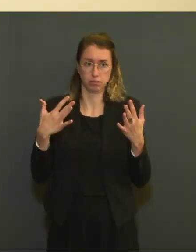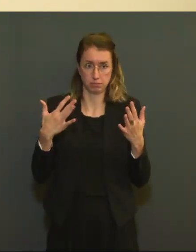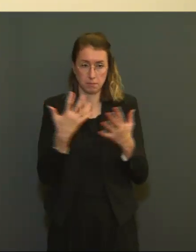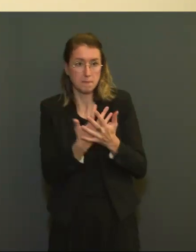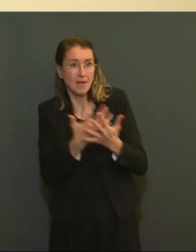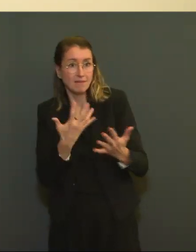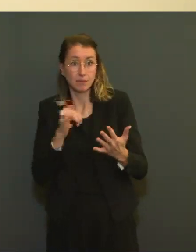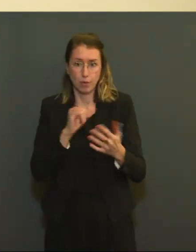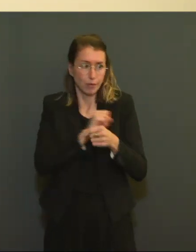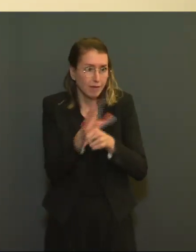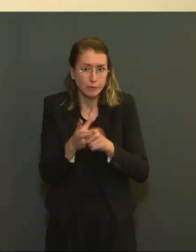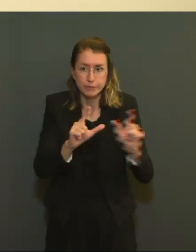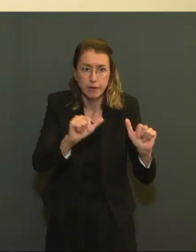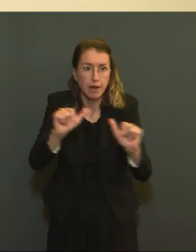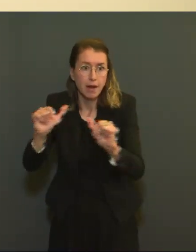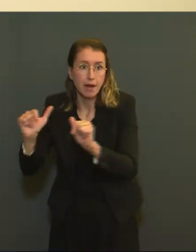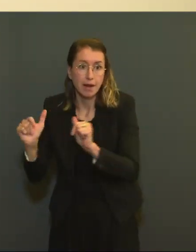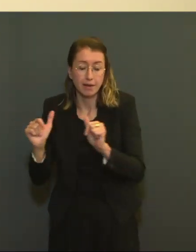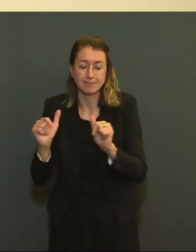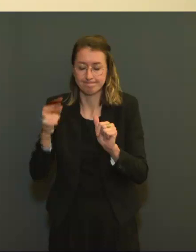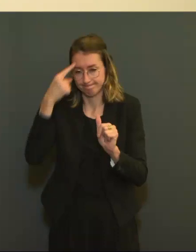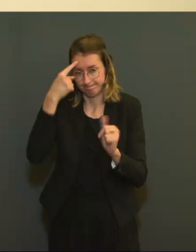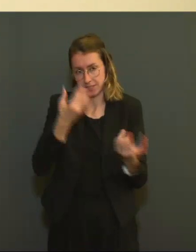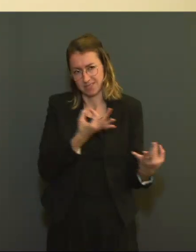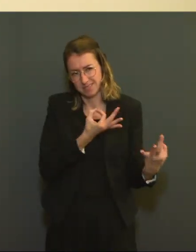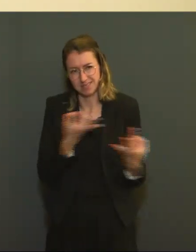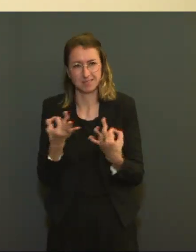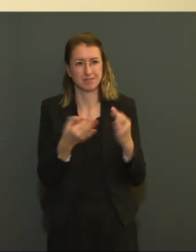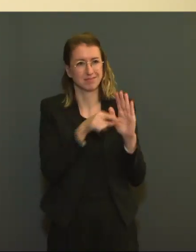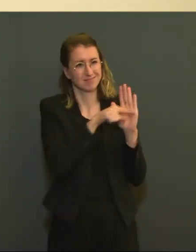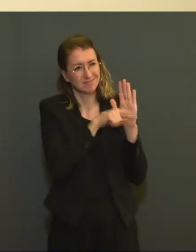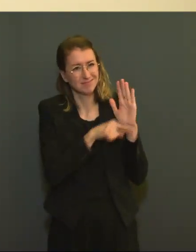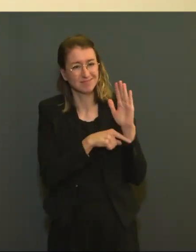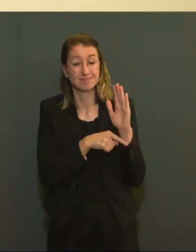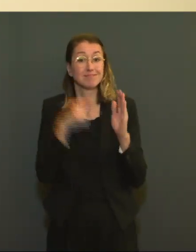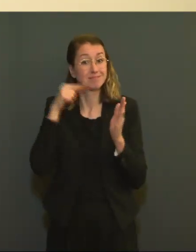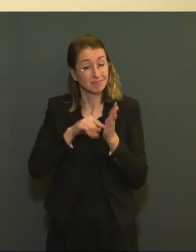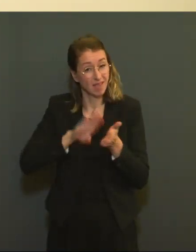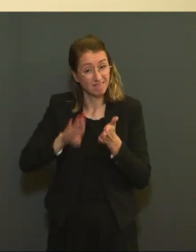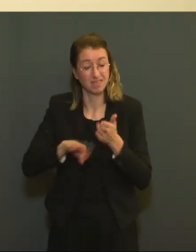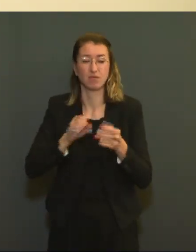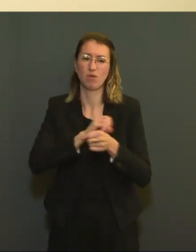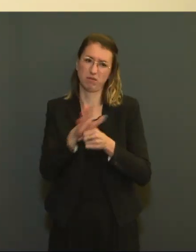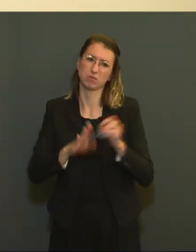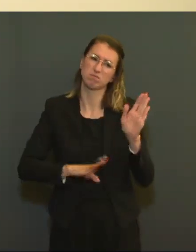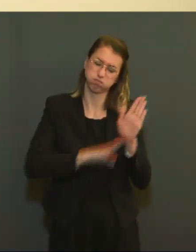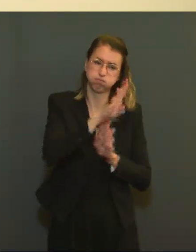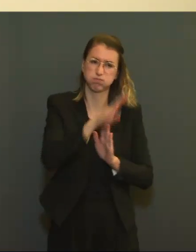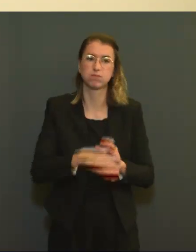nous permettre d'éviter justement que nous repartions vers une courbe exponentielle. Je vous remercie pour votre attention.